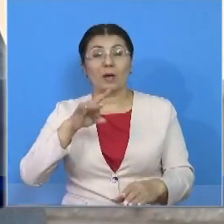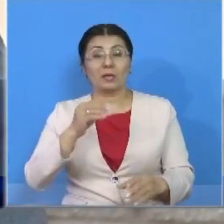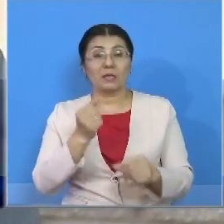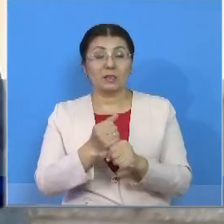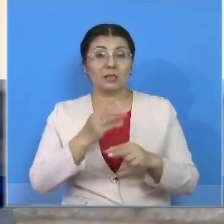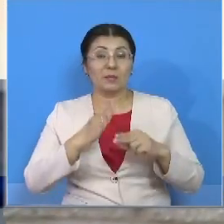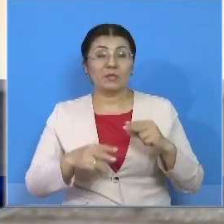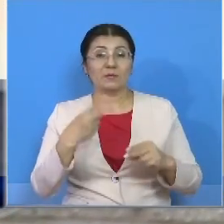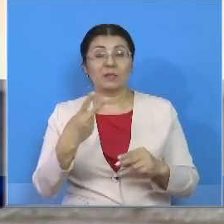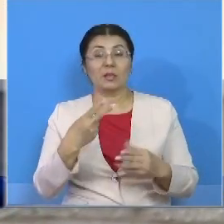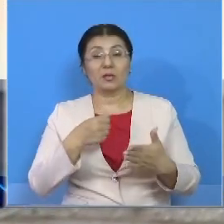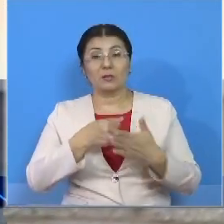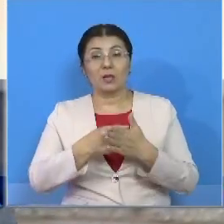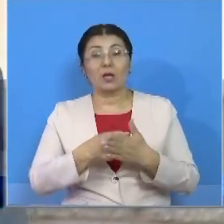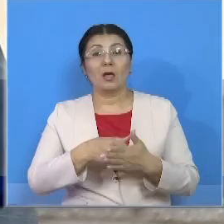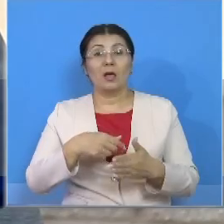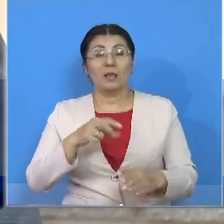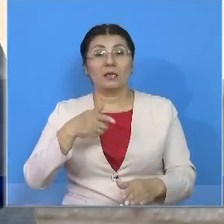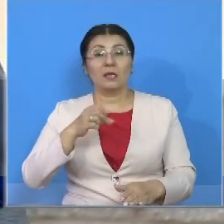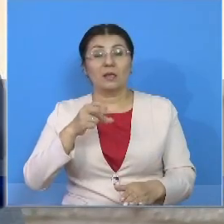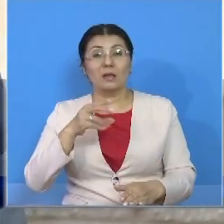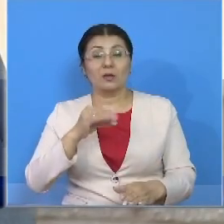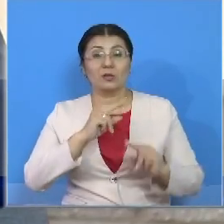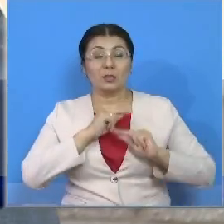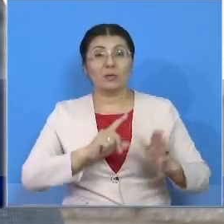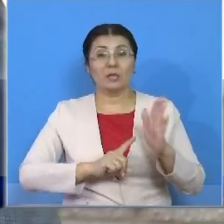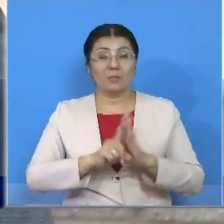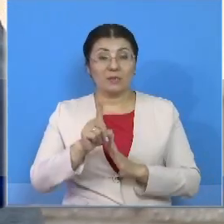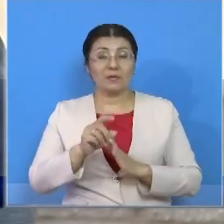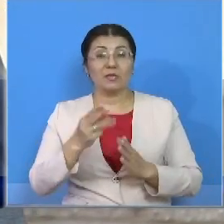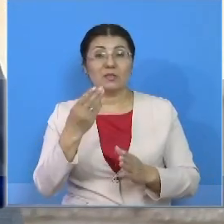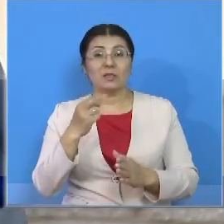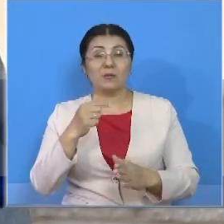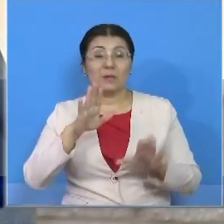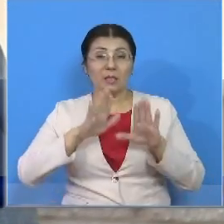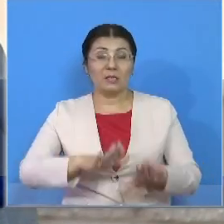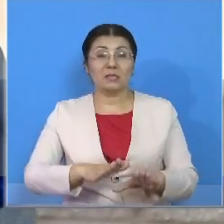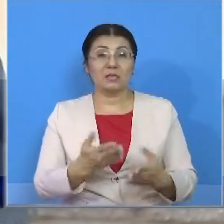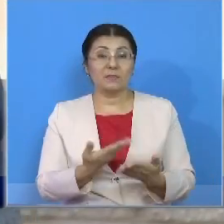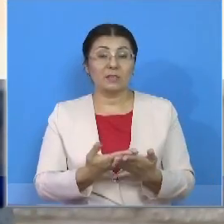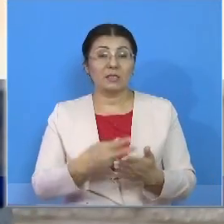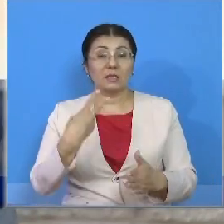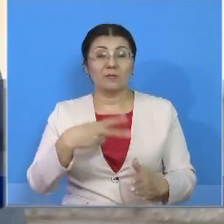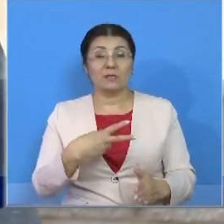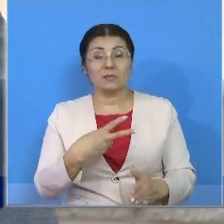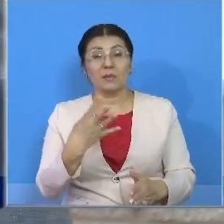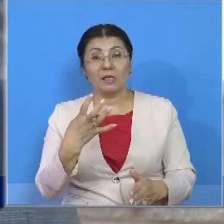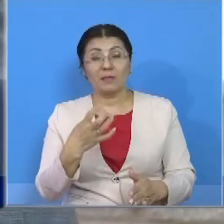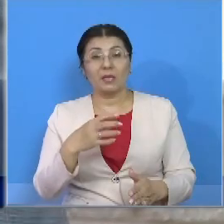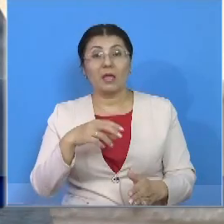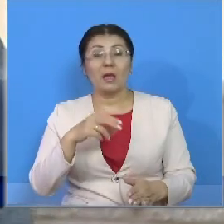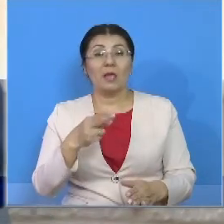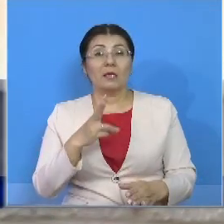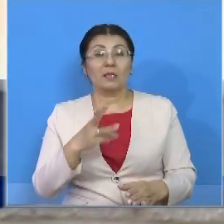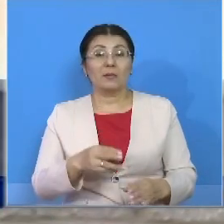Теперь второй участок до заправки «Гелиос». Там уже начались работы по настилу черного щебня. В целом этот участок составляет 2,5 километра. Его мы